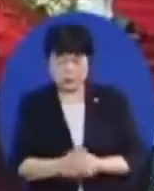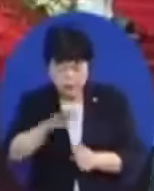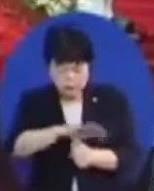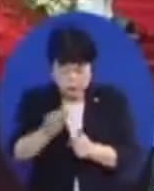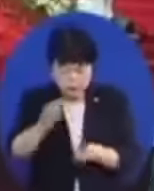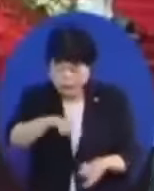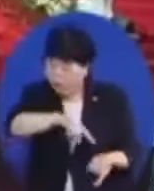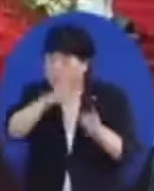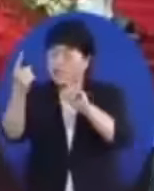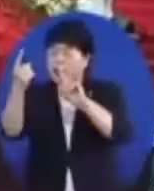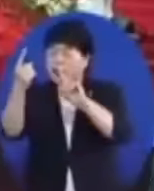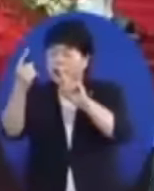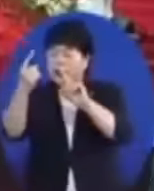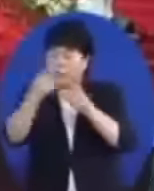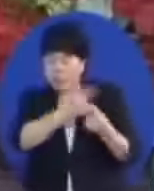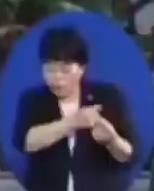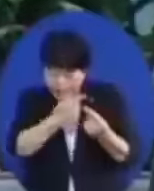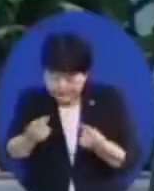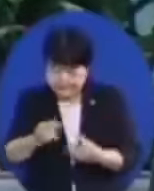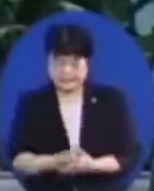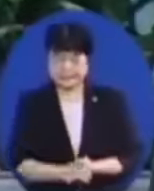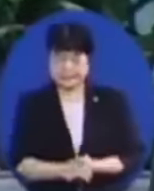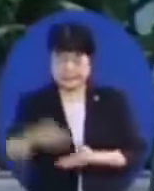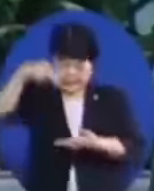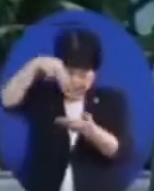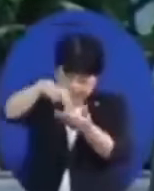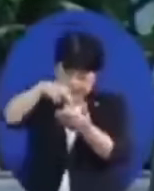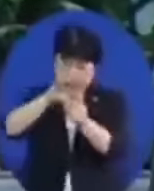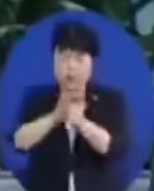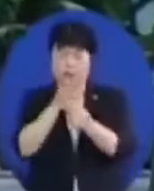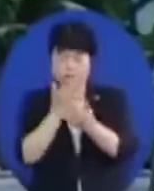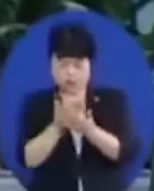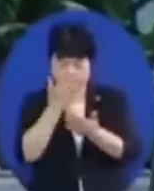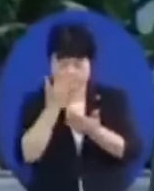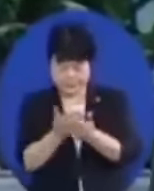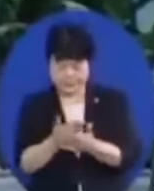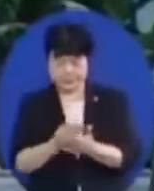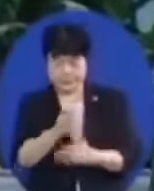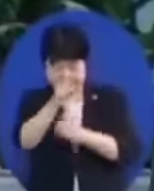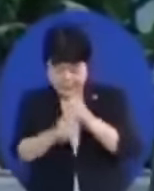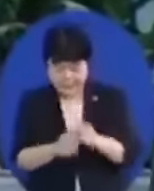죽은 나사로가 나흘 만에 무덤에서 일어나는 것처럼 일어나게 도와주시옵소서.